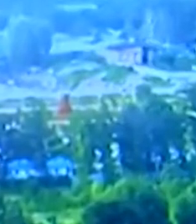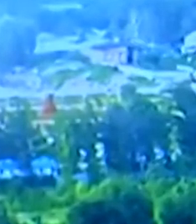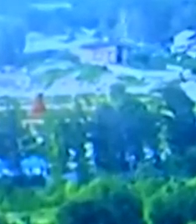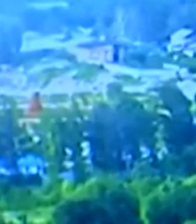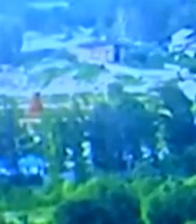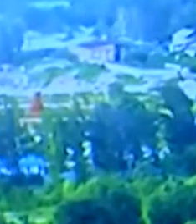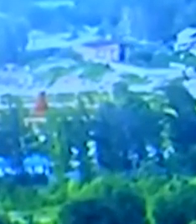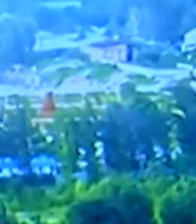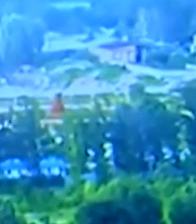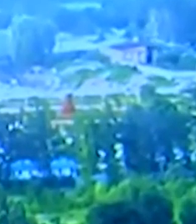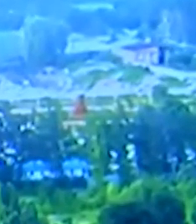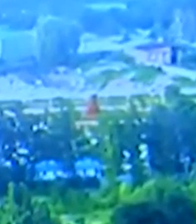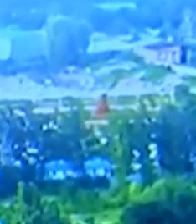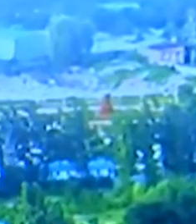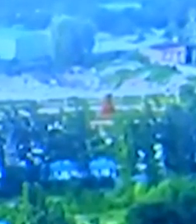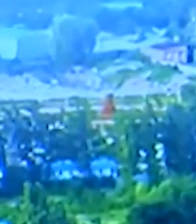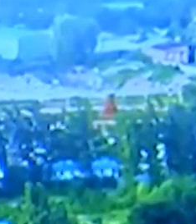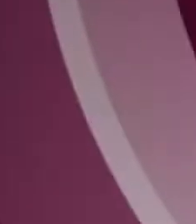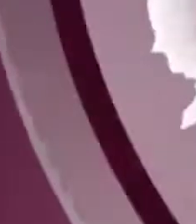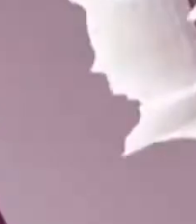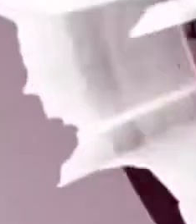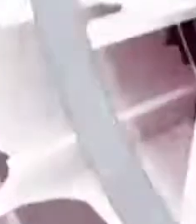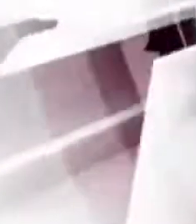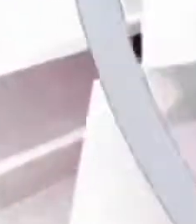Армасес. Но вначале коротко о главном.